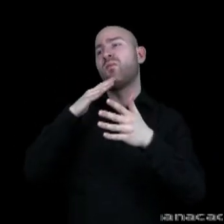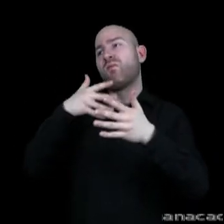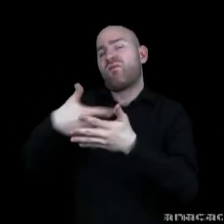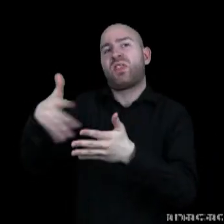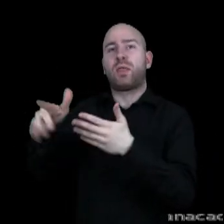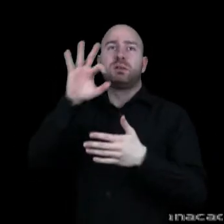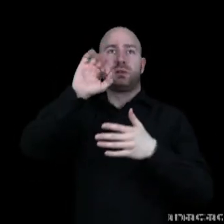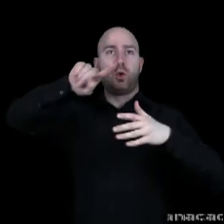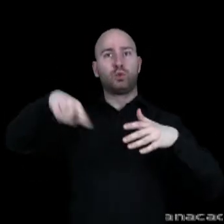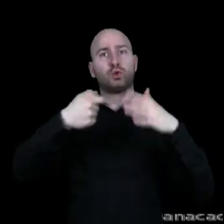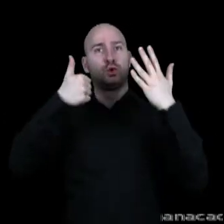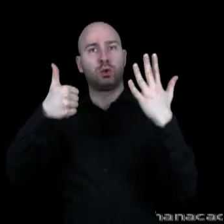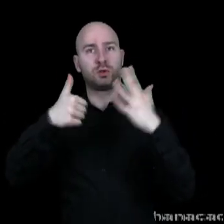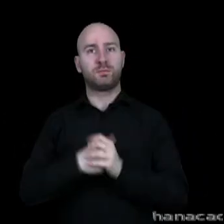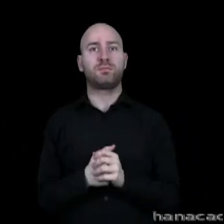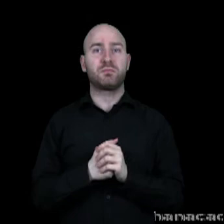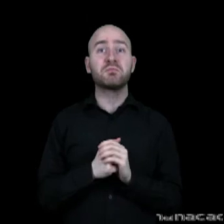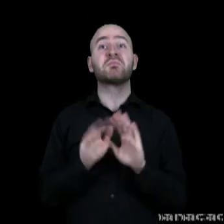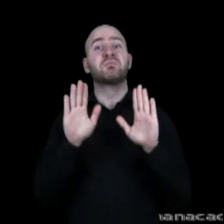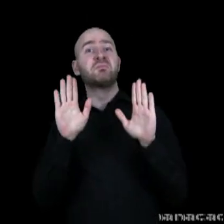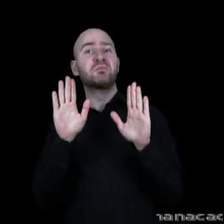bazowy, wydadzą z niego 0,6.